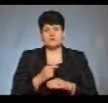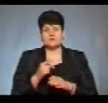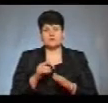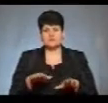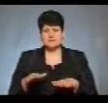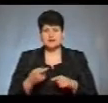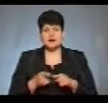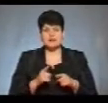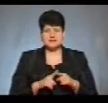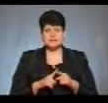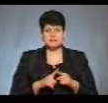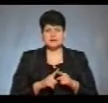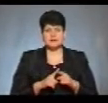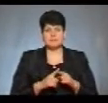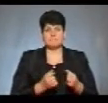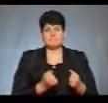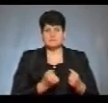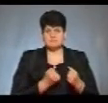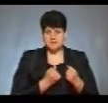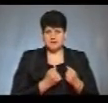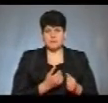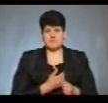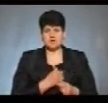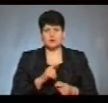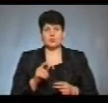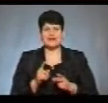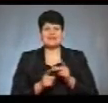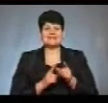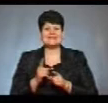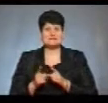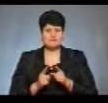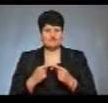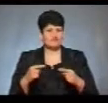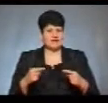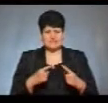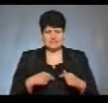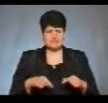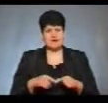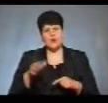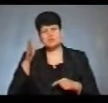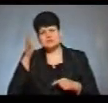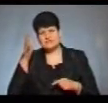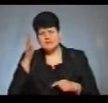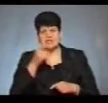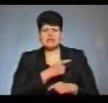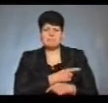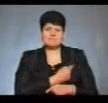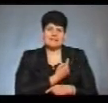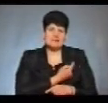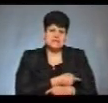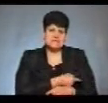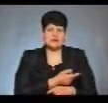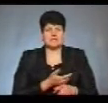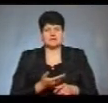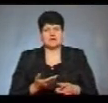безпека, це бажання людей до змін в різних сферах. Це і освіта, і медицина,